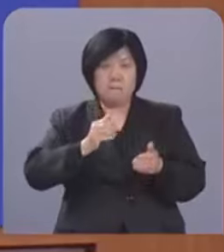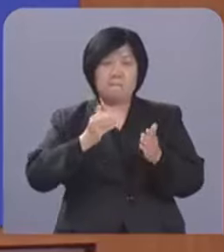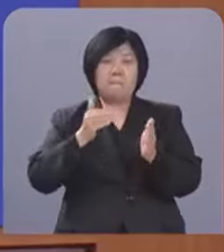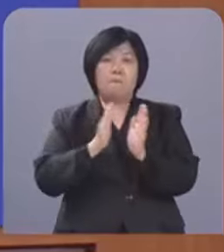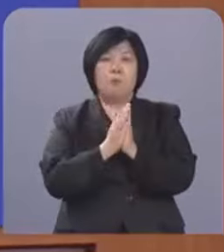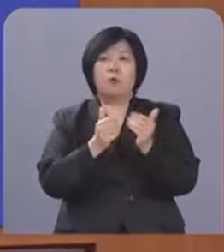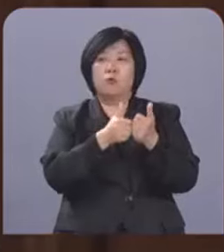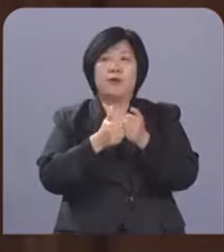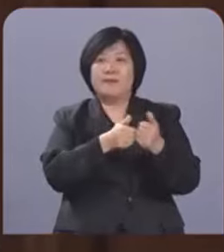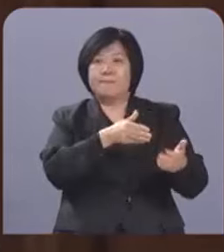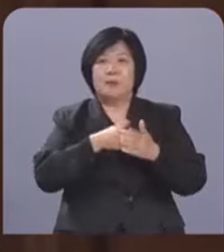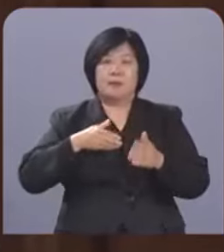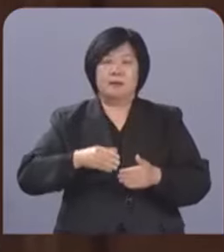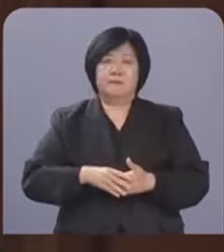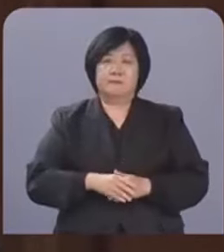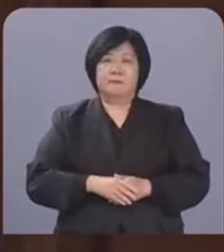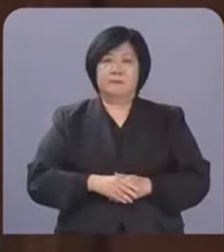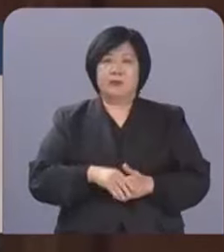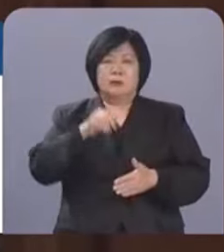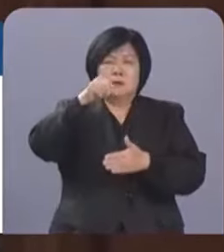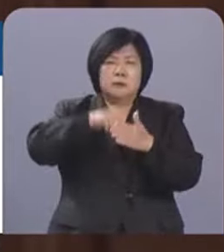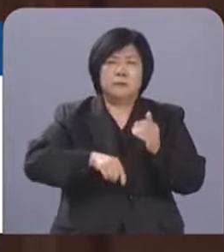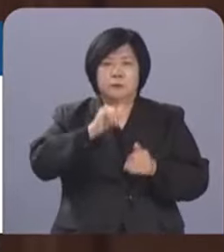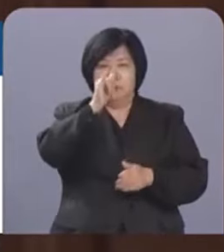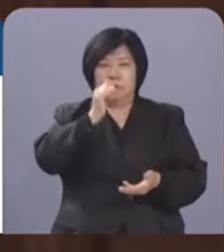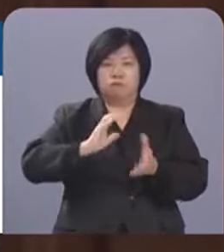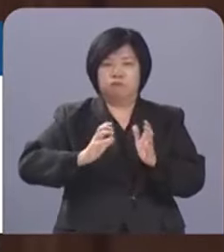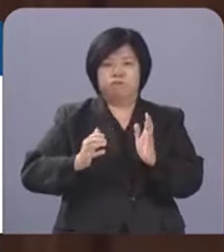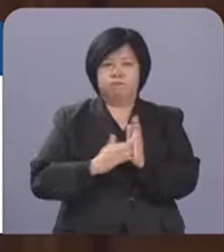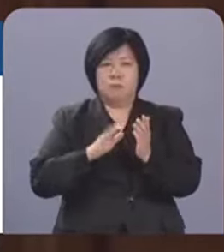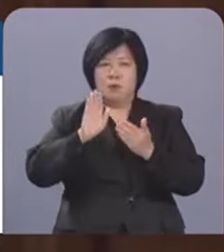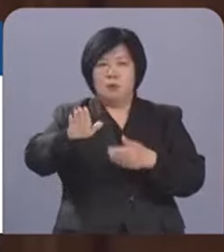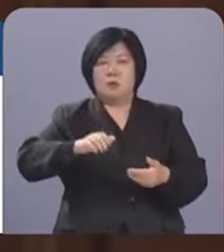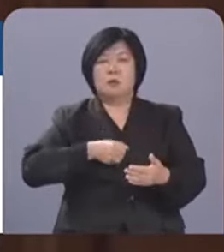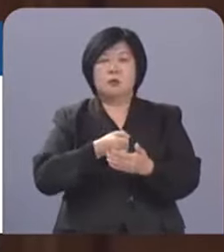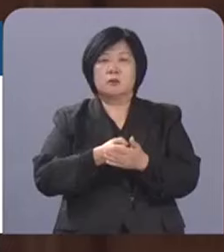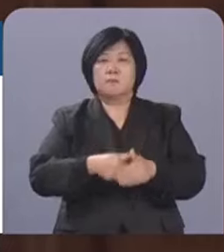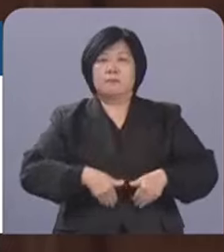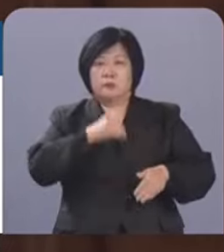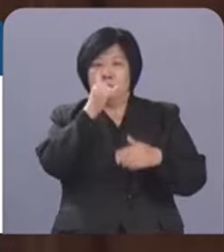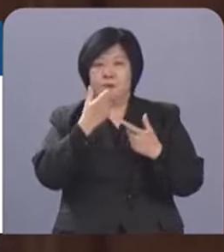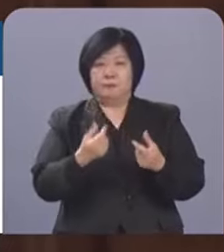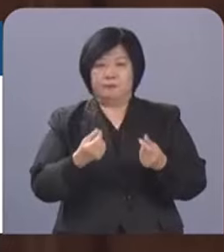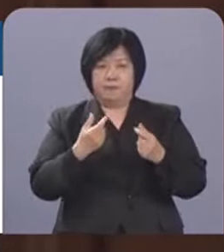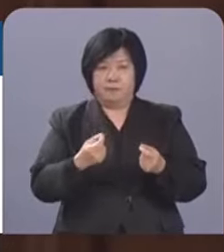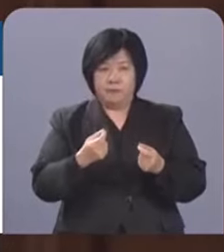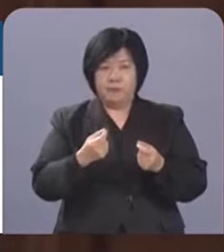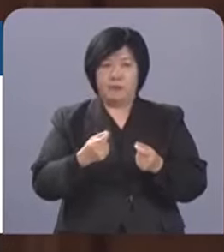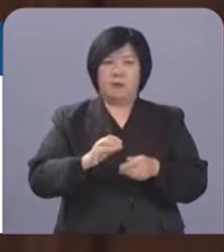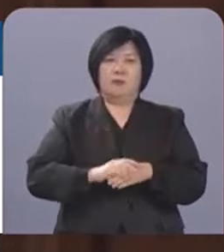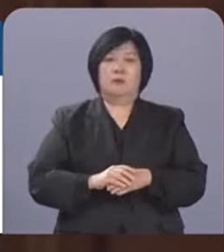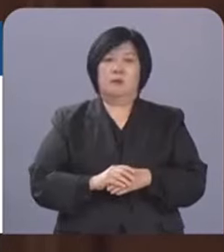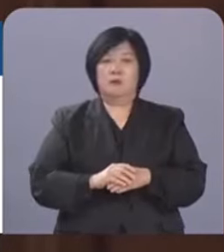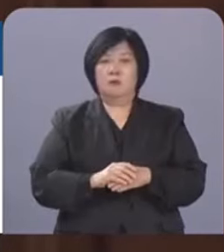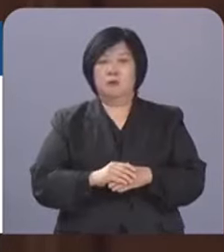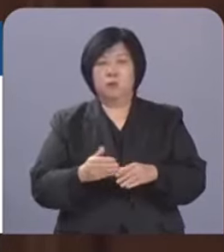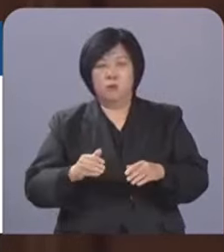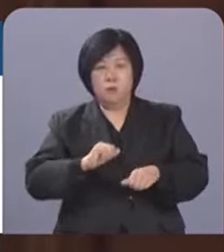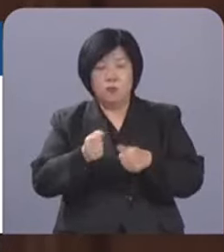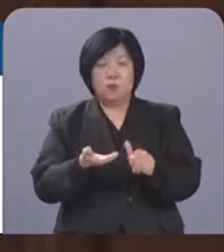넘지 못했습니다. 심도 있는 논의를 거친 후 결정할 필요가 있습니다. 이에